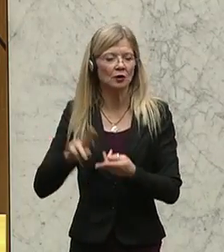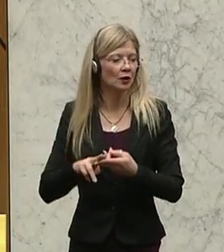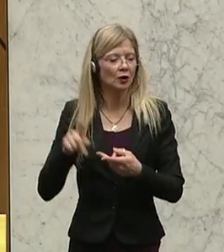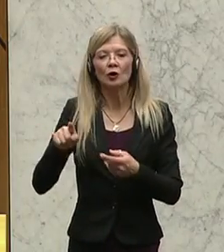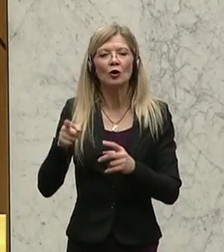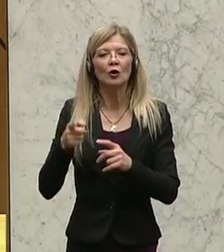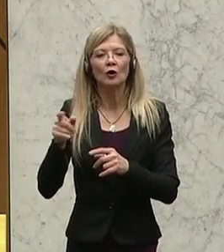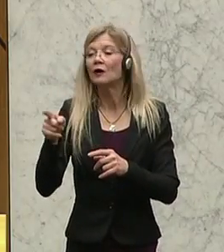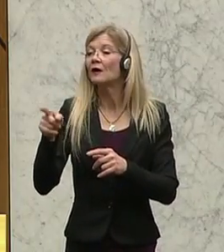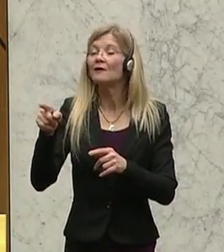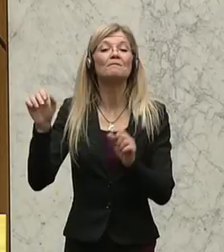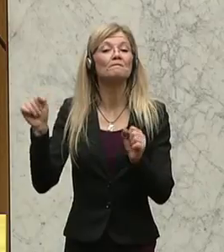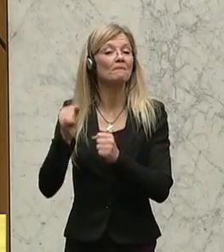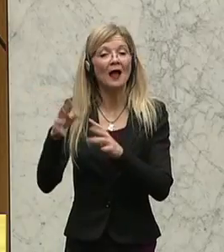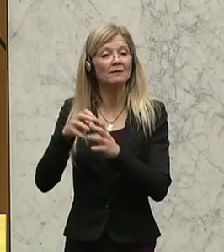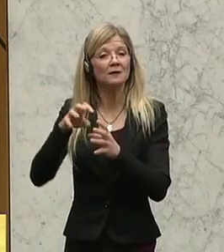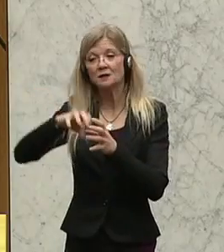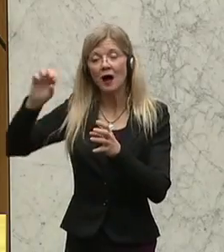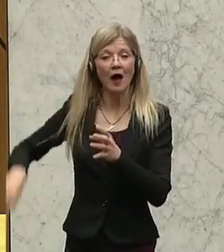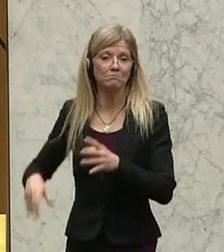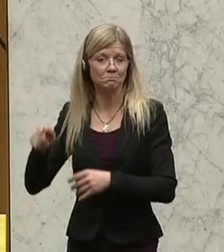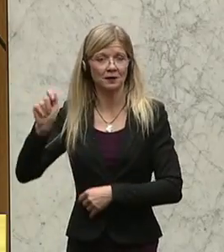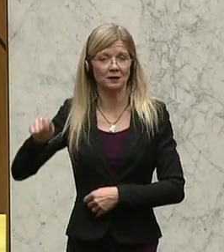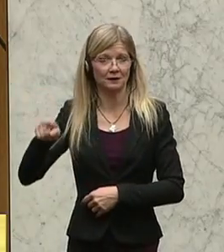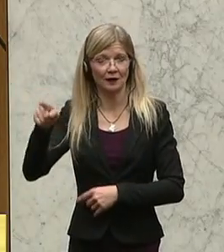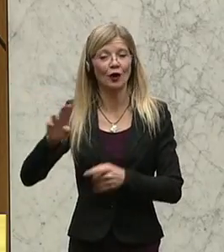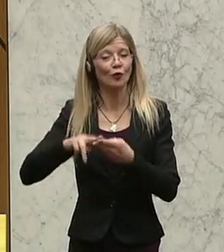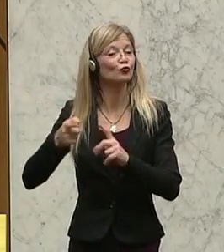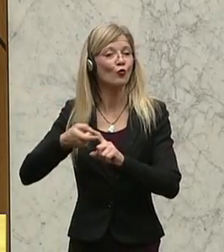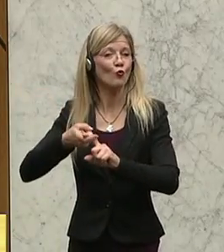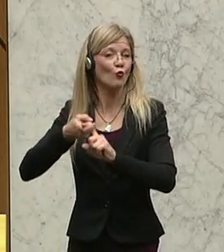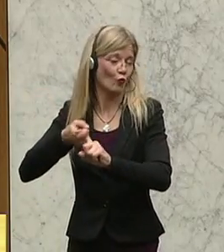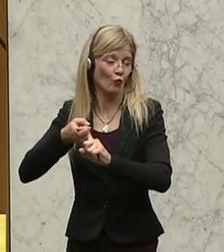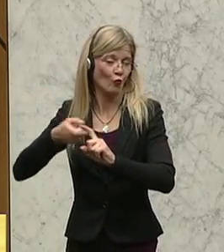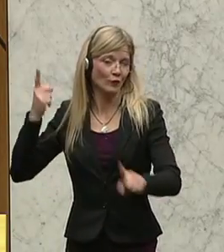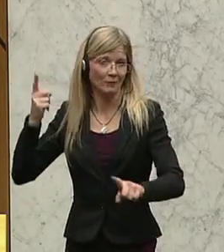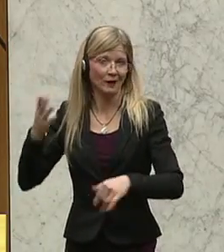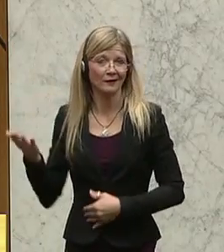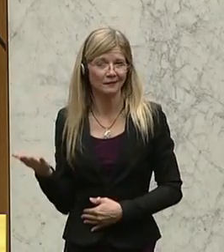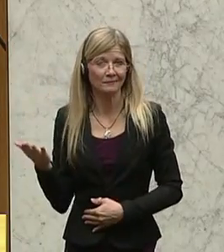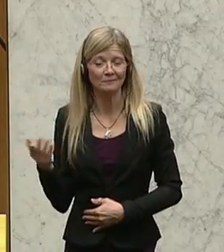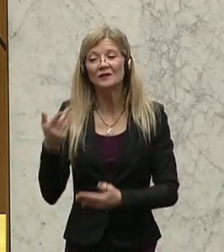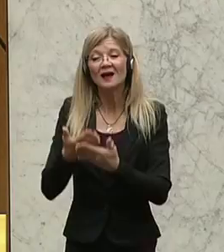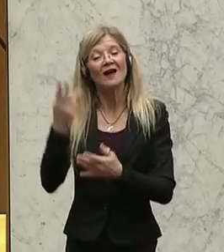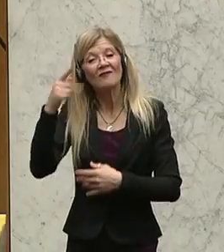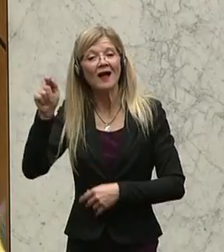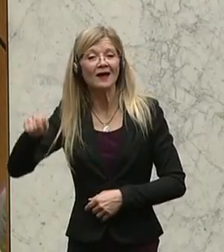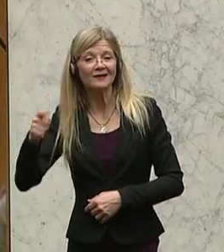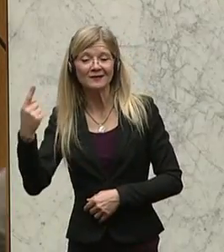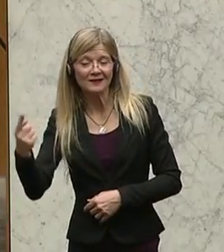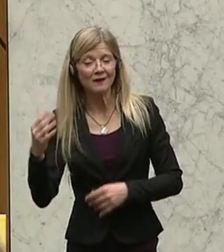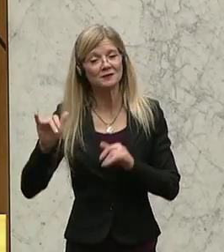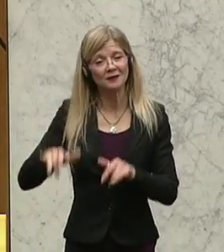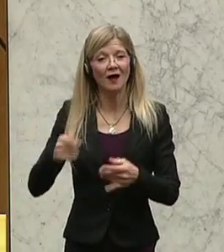und unabhängig sind. Gerade an die Unabhängigkeit der Richter werden hohe rechtsethische